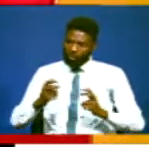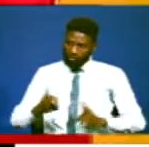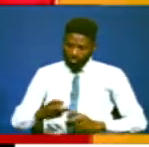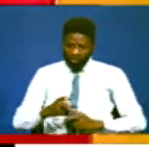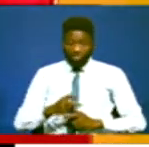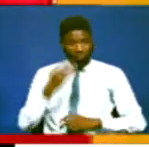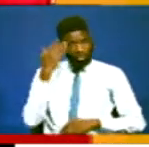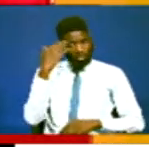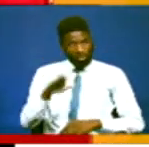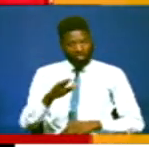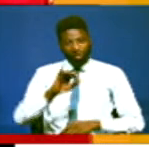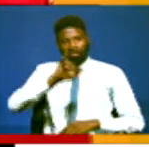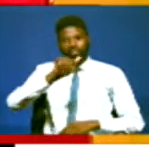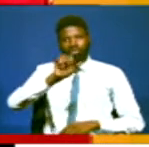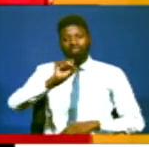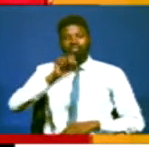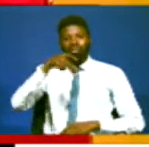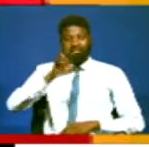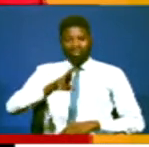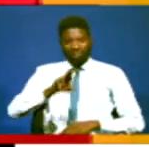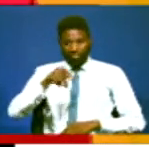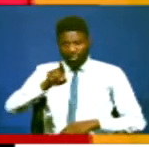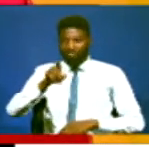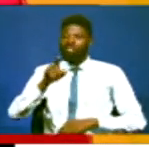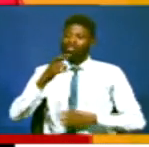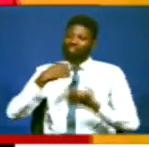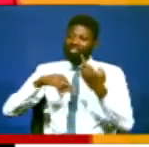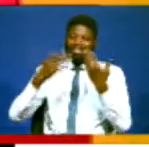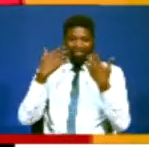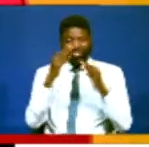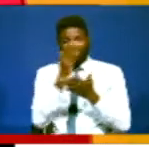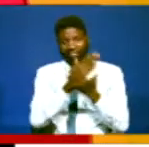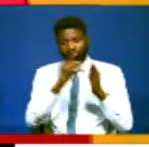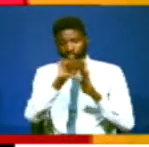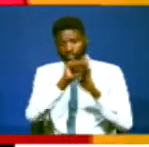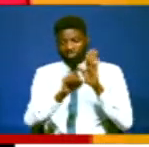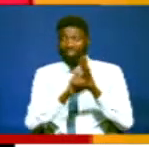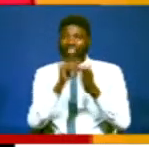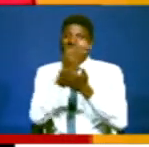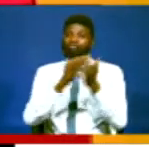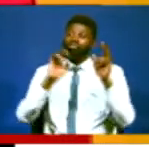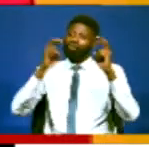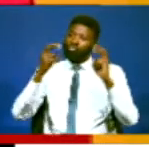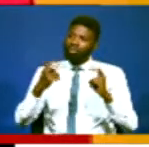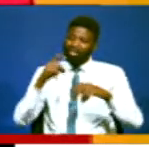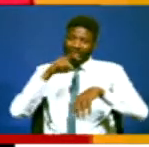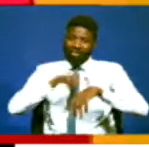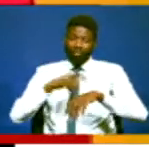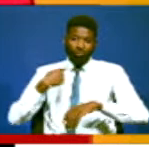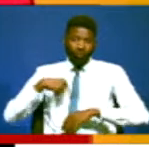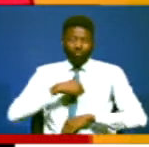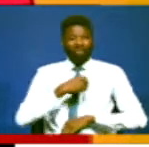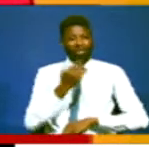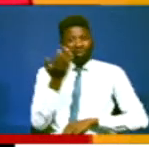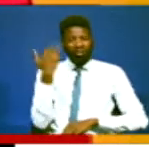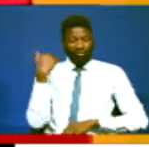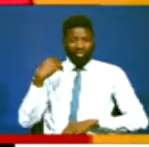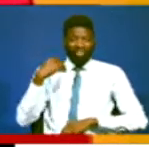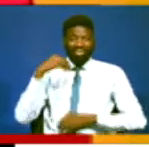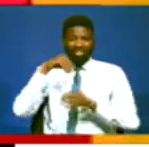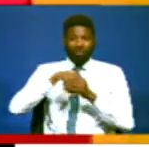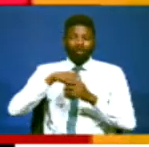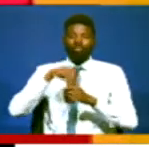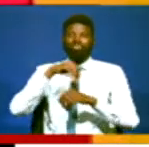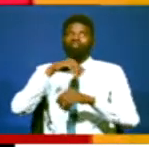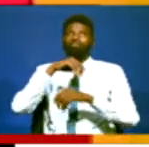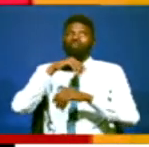yeye amepitia pitia masomo fulani. Unapata mada ambazo sisi tukiwa shuleni tulikuwa tunasoma katika kidato cha tatu na